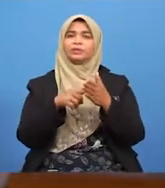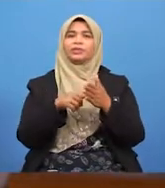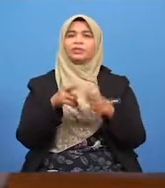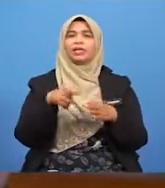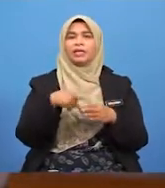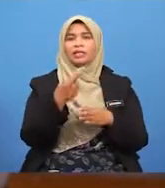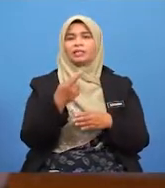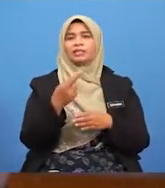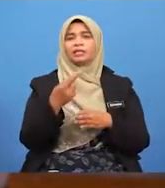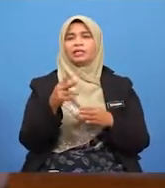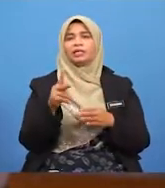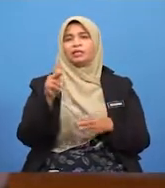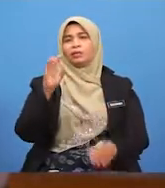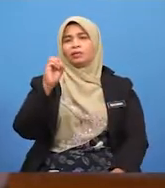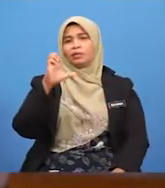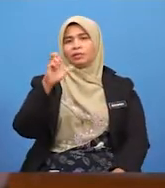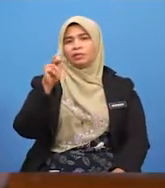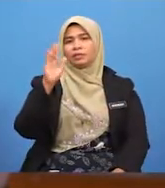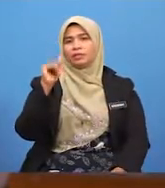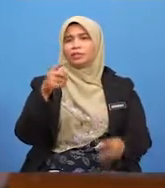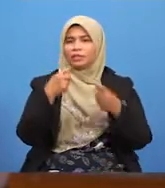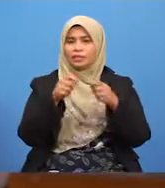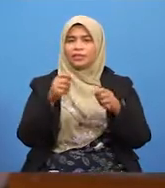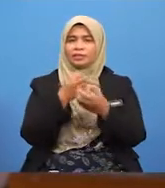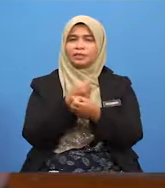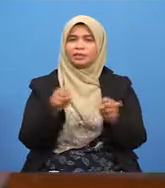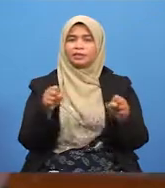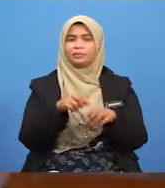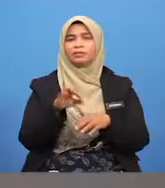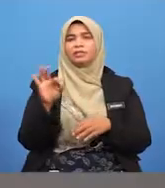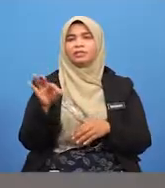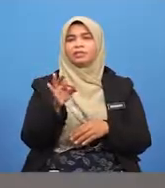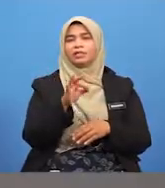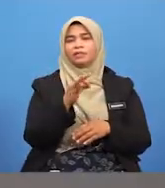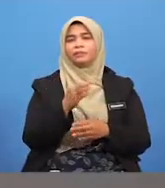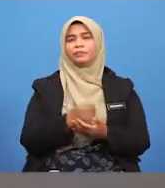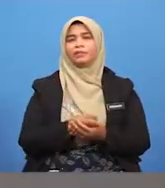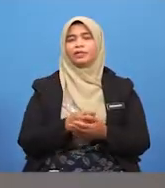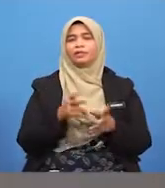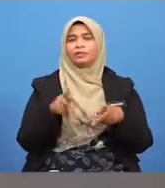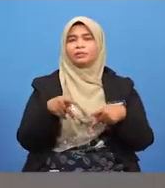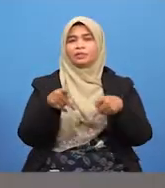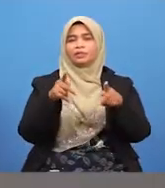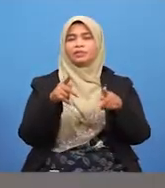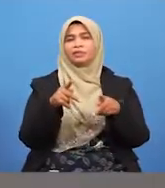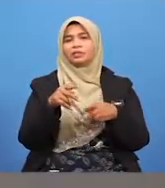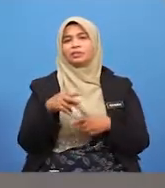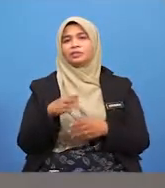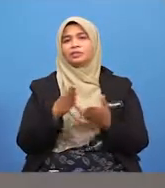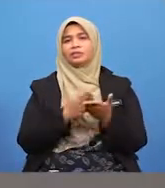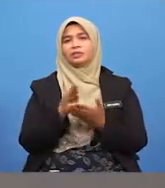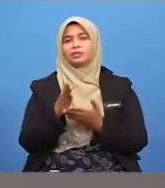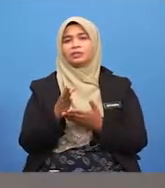hasil coach yang telah siap dijahit proses seterusnya ialah